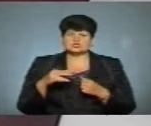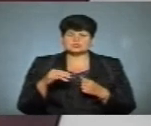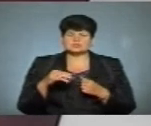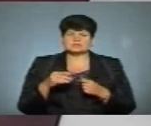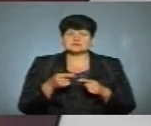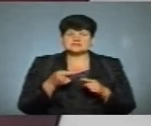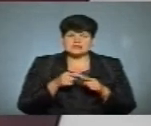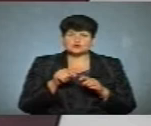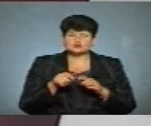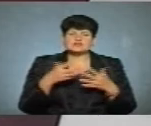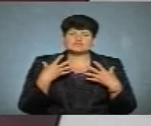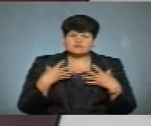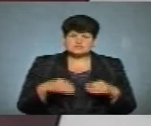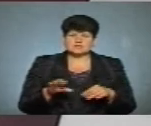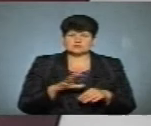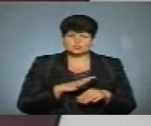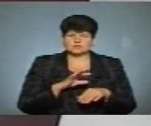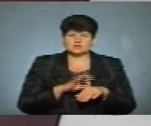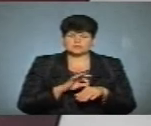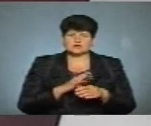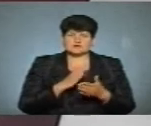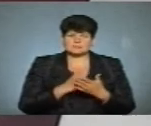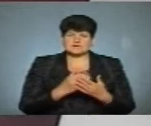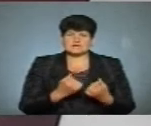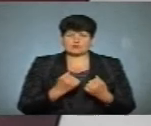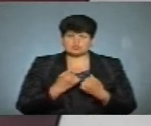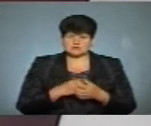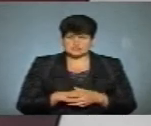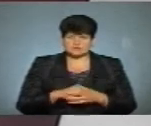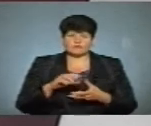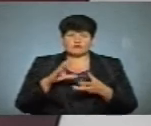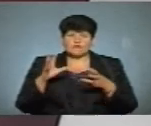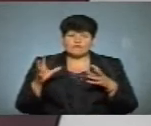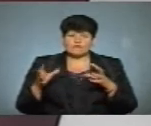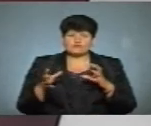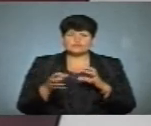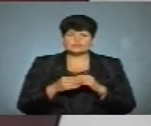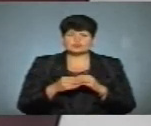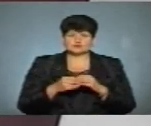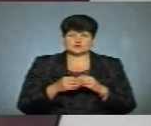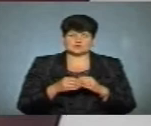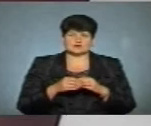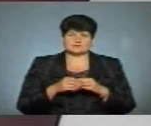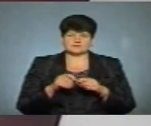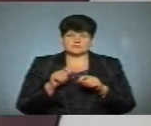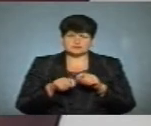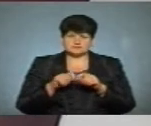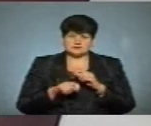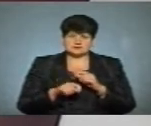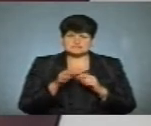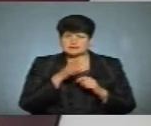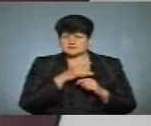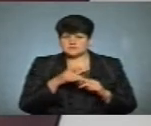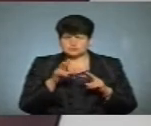ця людина уже перехворіла коронавірусом і має імунітет. Всього методом імуноферментного аналізу протестували за період